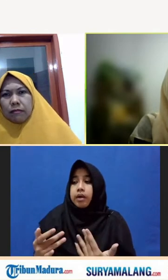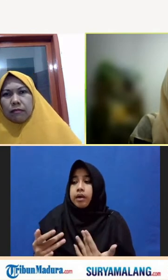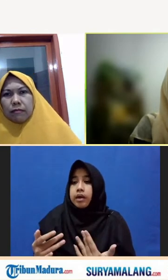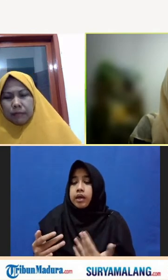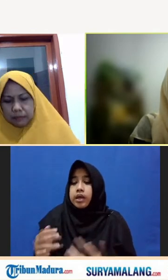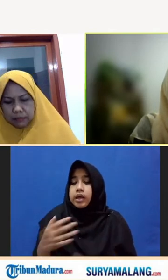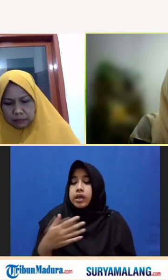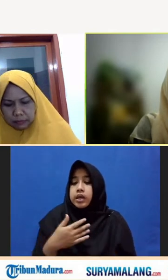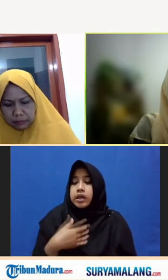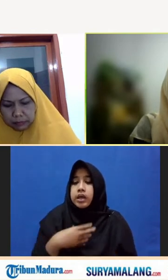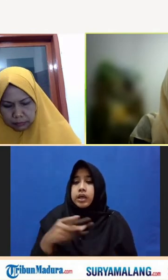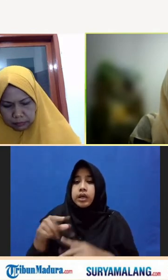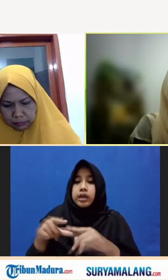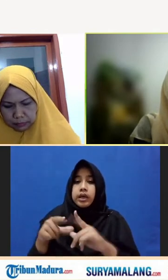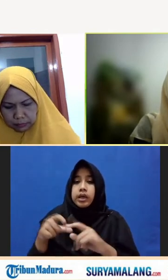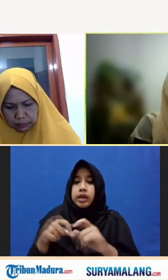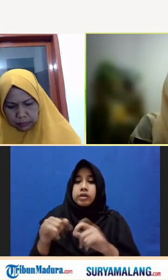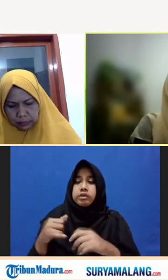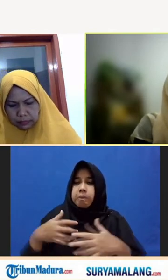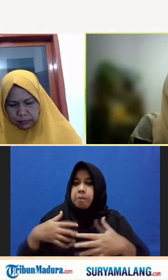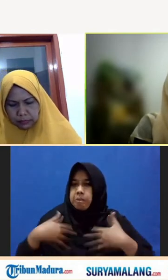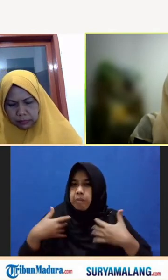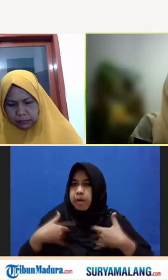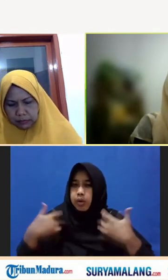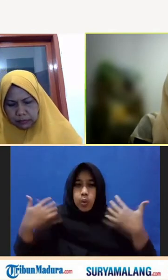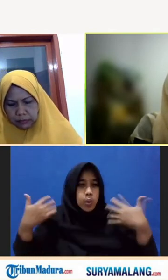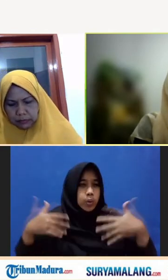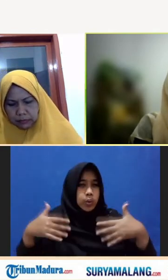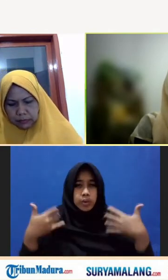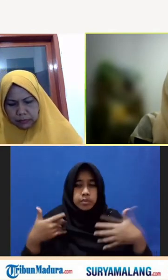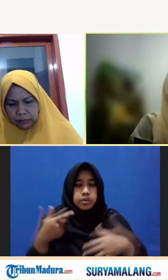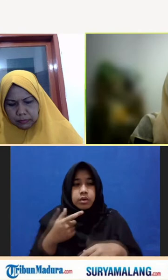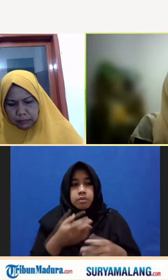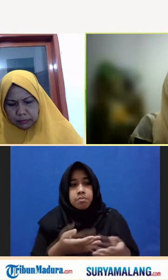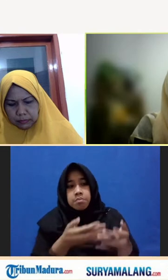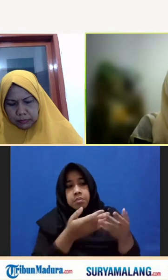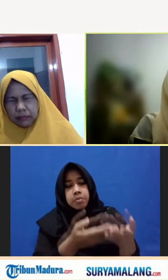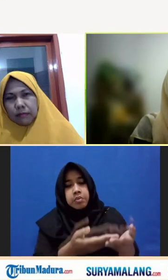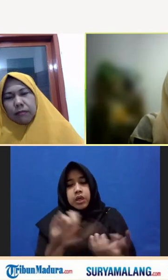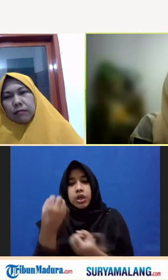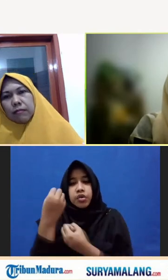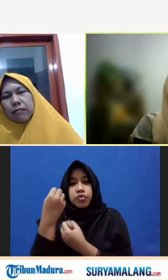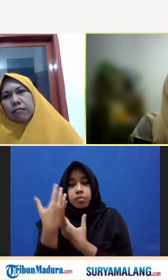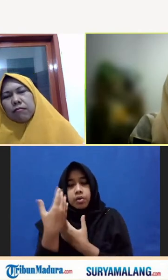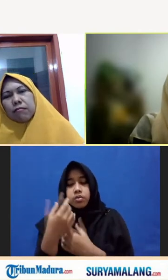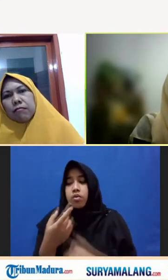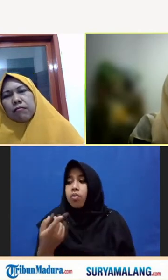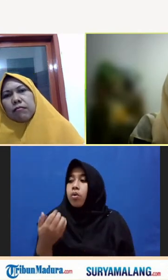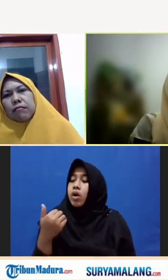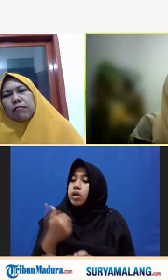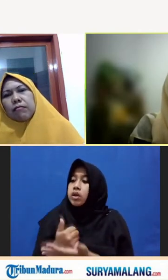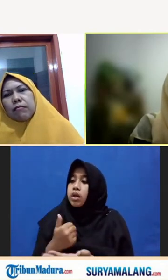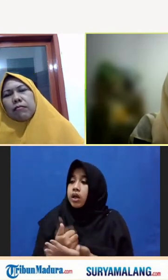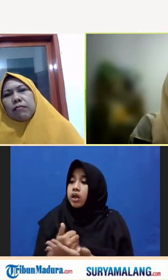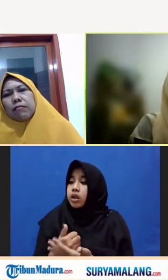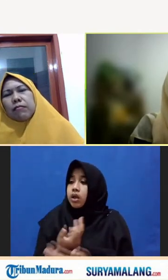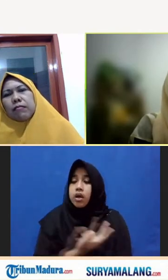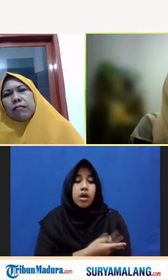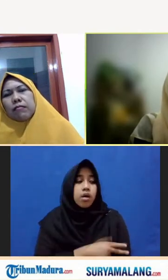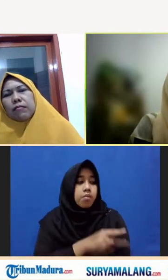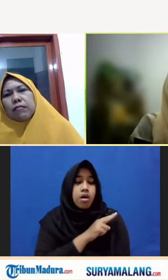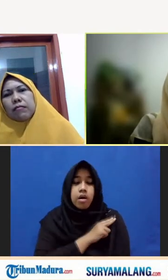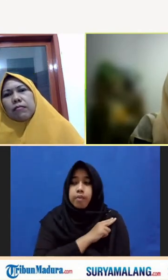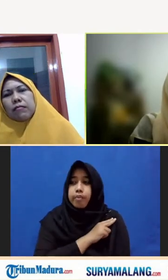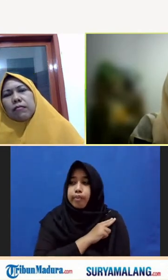reaksi dia yang marahnya luar biasa, itu memberikan kita informasi, oh kamu kemampuan meregulasi